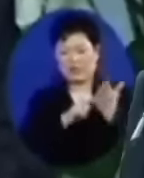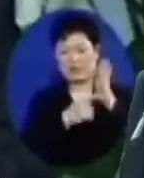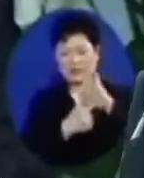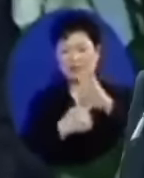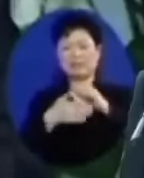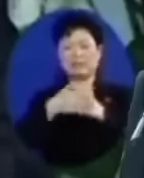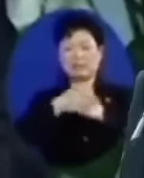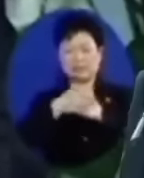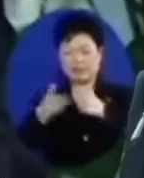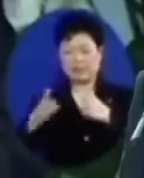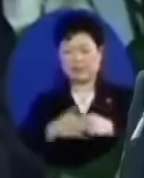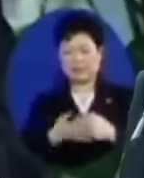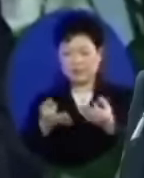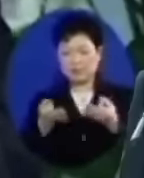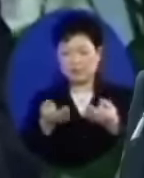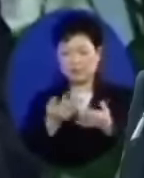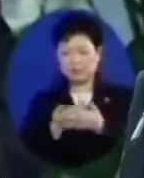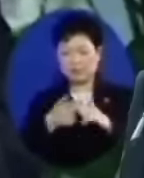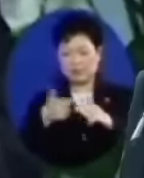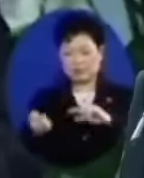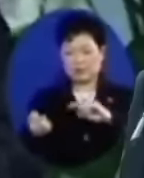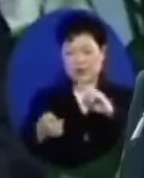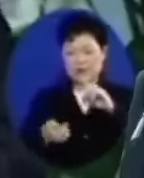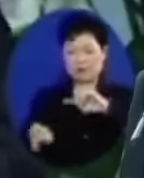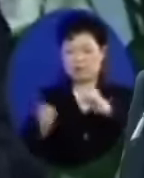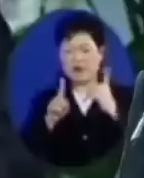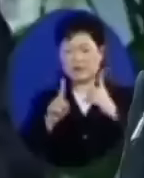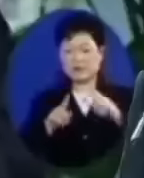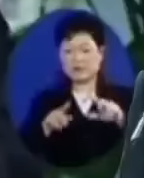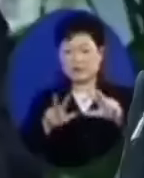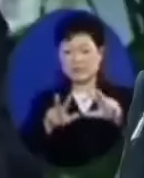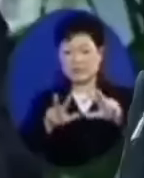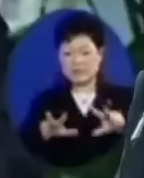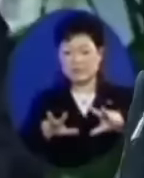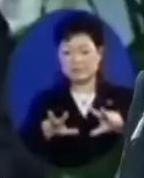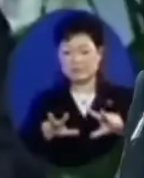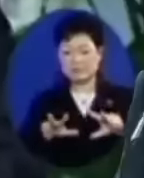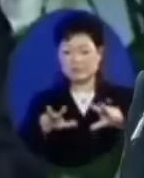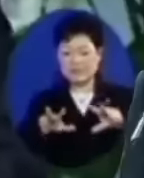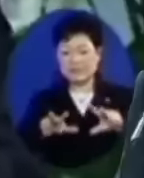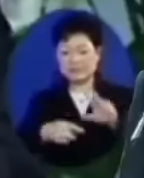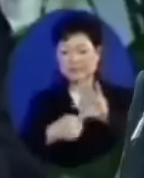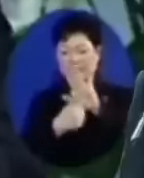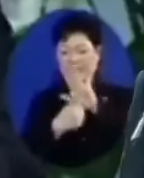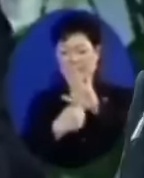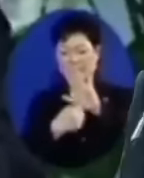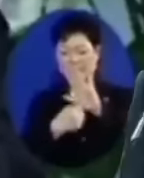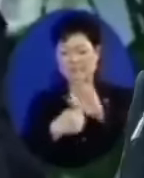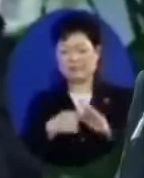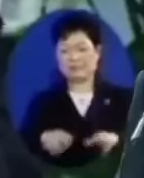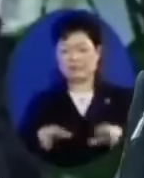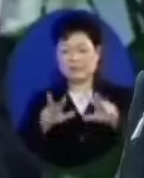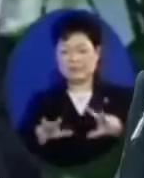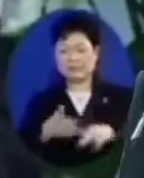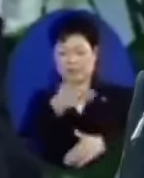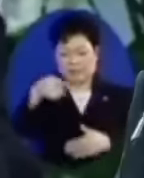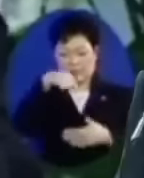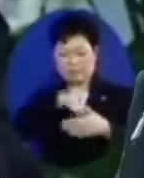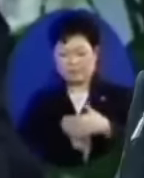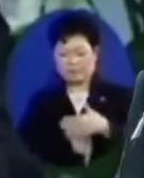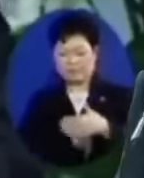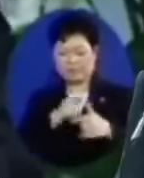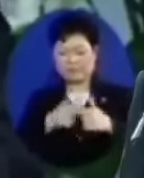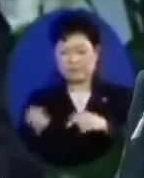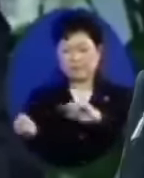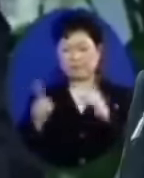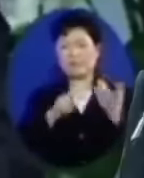것입니다. 보십시오. 예수님의 부활은 현실적입니다. 지금 나타나는 것입니다. 지금 여러분 속에